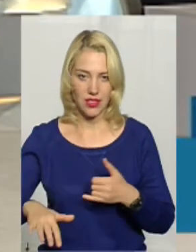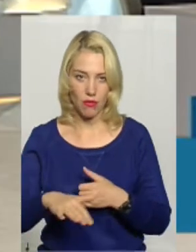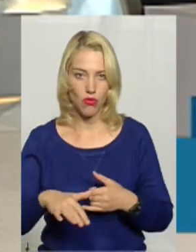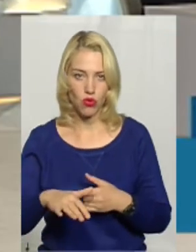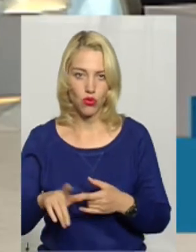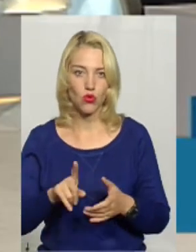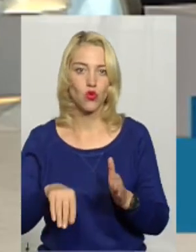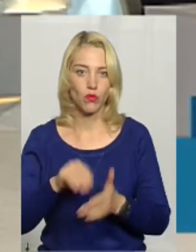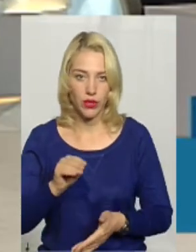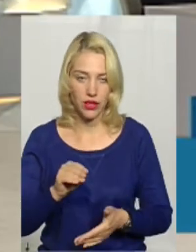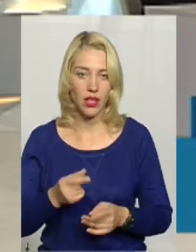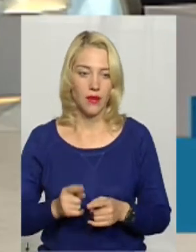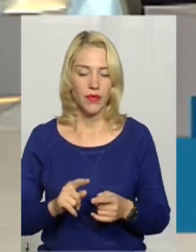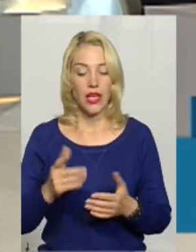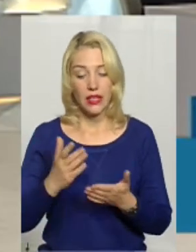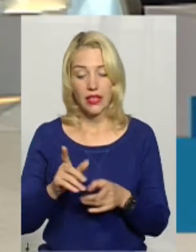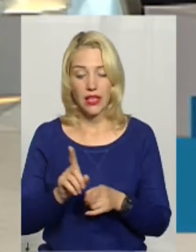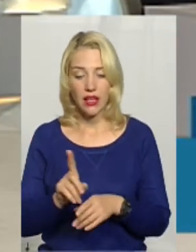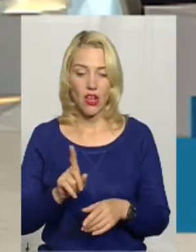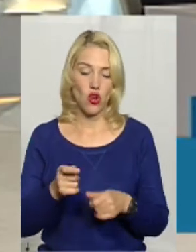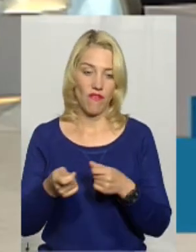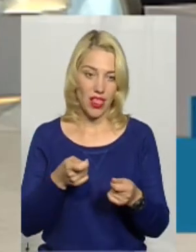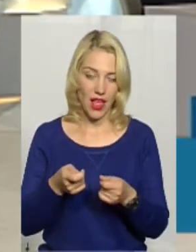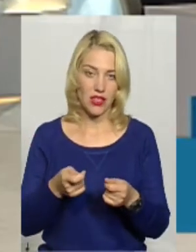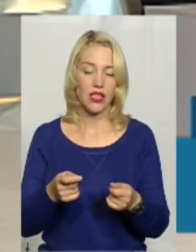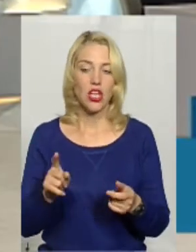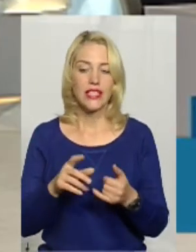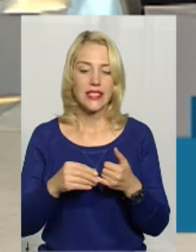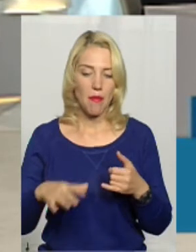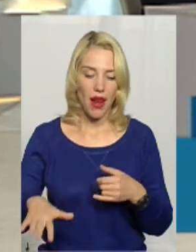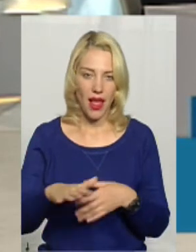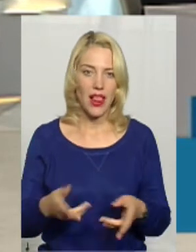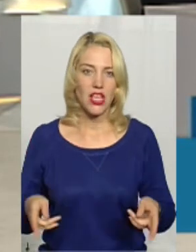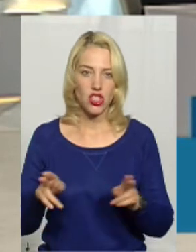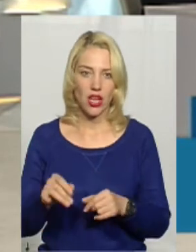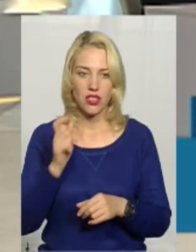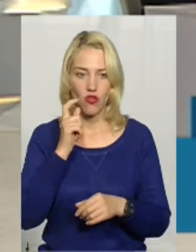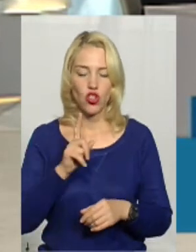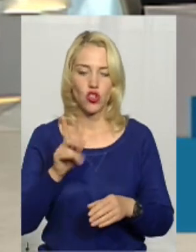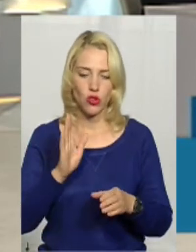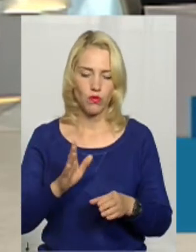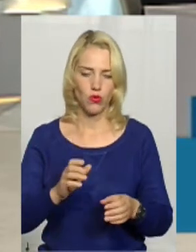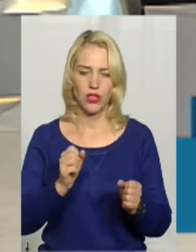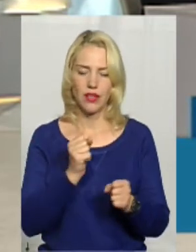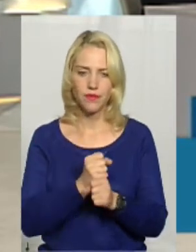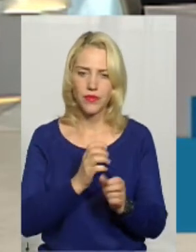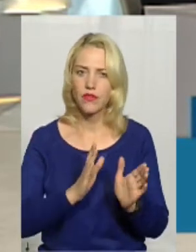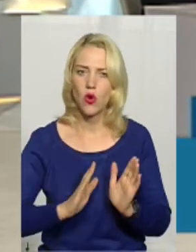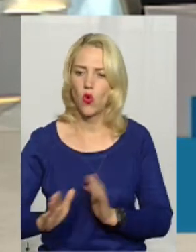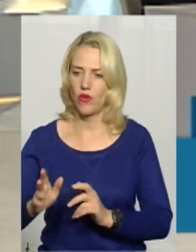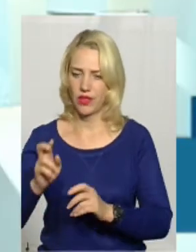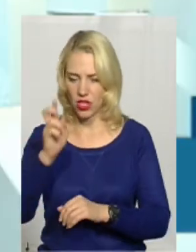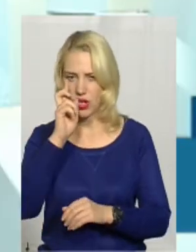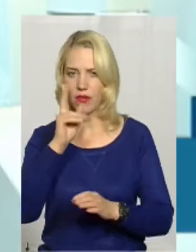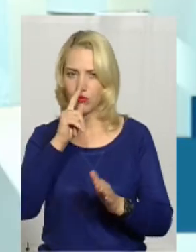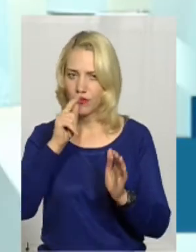влада, що от ми на цій землі, земля-то лишається в Україні, і все, що там буде сіятися, воно буде відрегульовано, держава буде